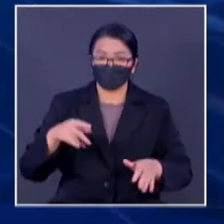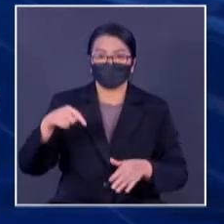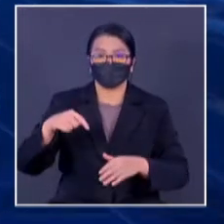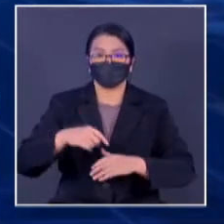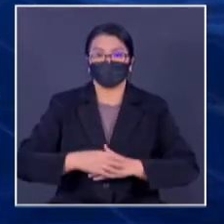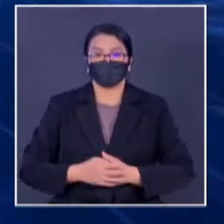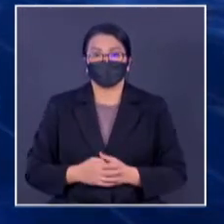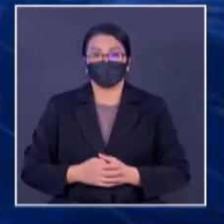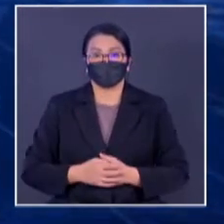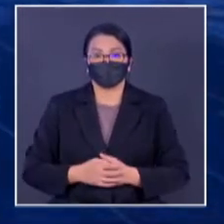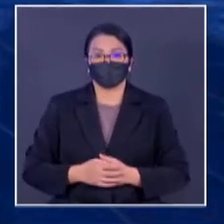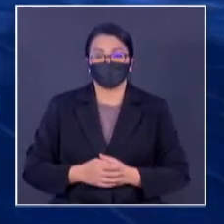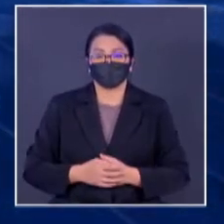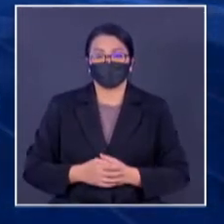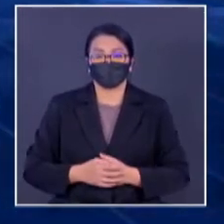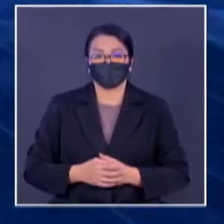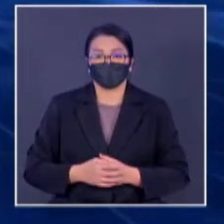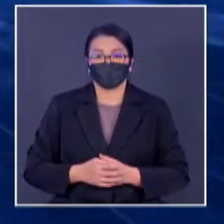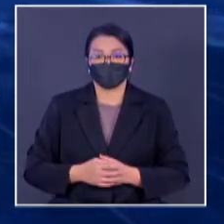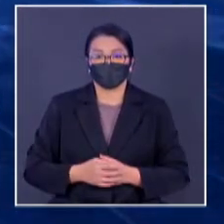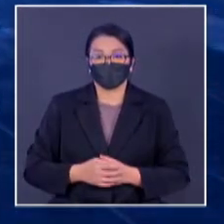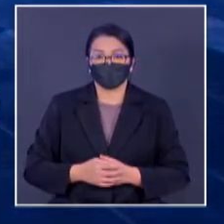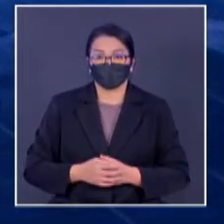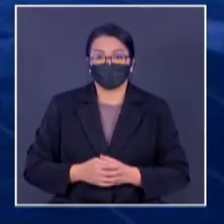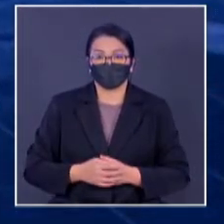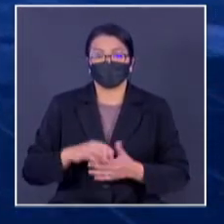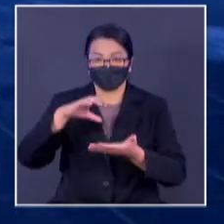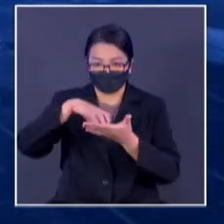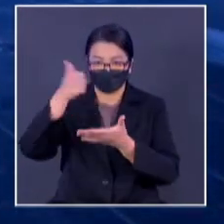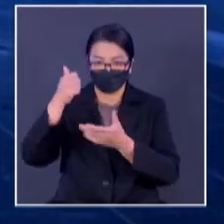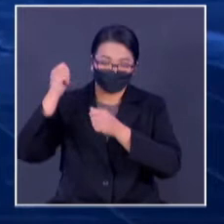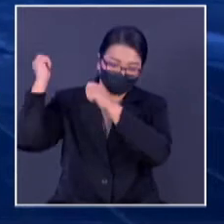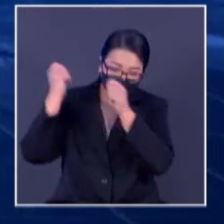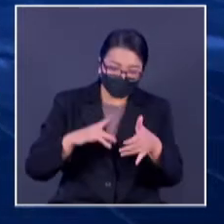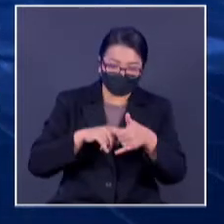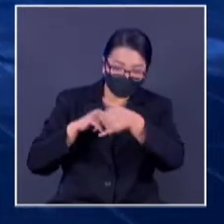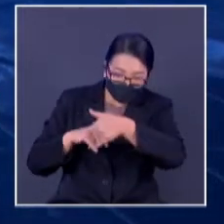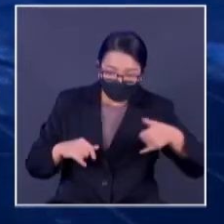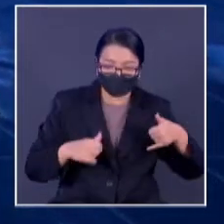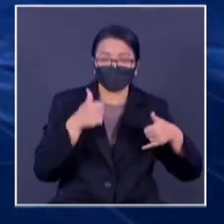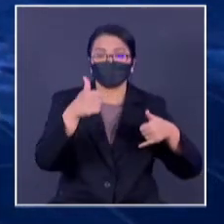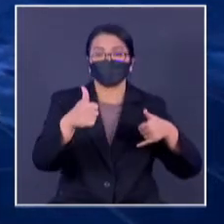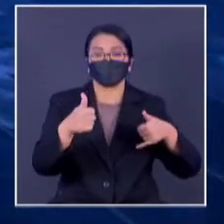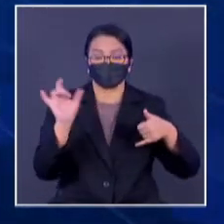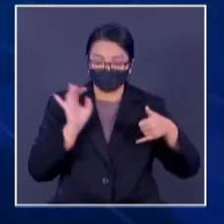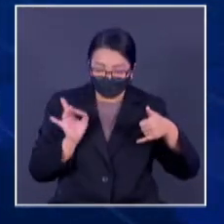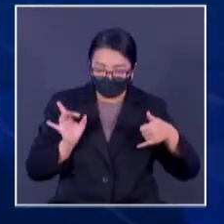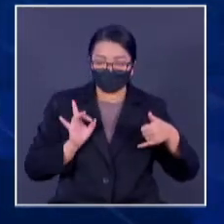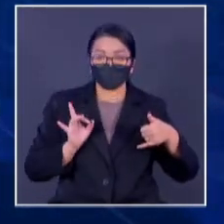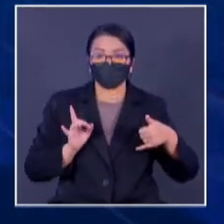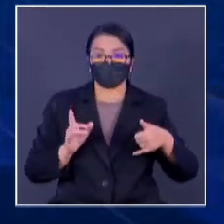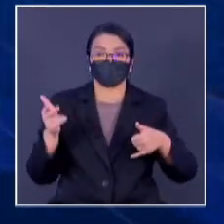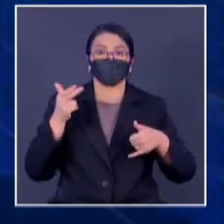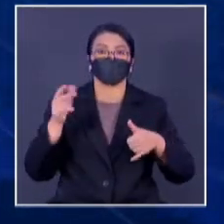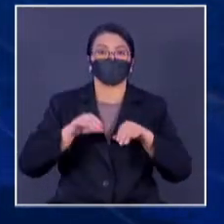นเก้าอี้เลยค่ะทุ่มใส่เจ้าหน้าที่เลยนะคะต้องบอกว่าเคราะห์ดีที่เจ้าหน้าที่หลบได้ทัน หลังคลิปนี้ถูกเผยแพร่ออก